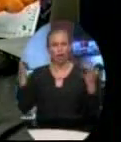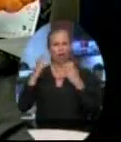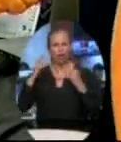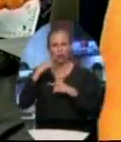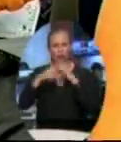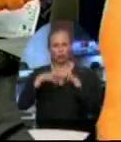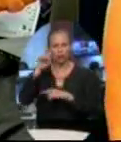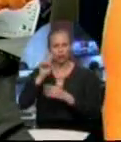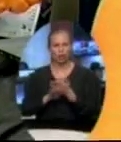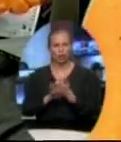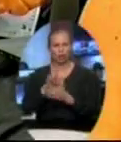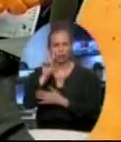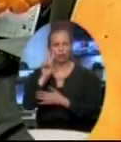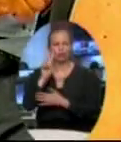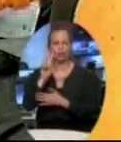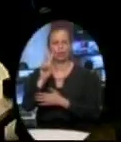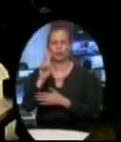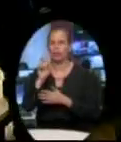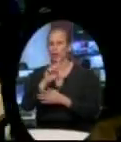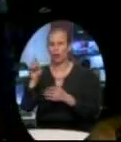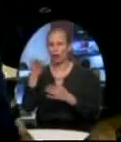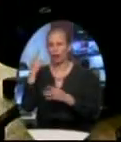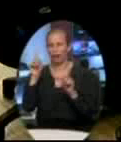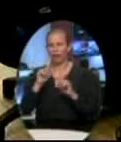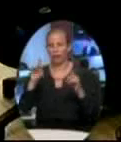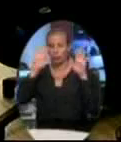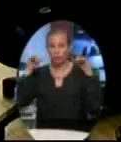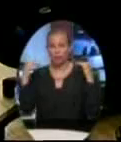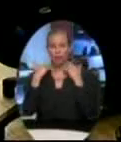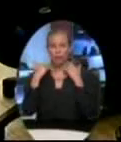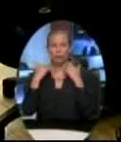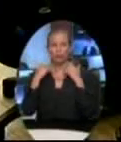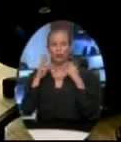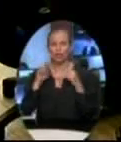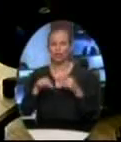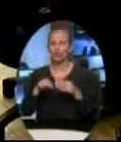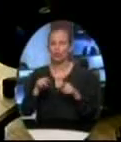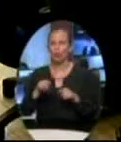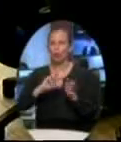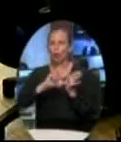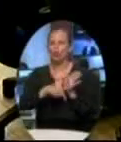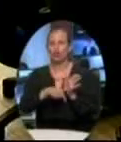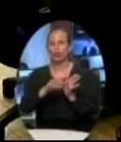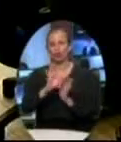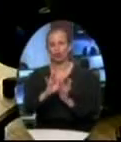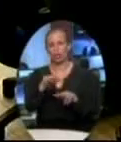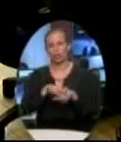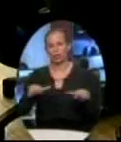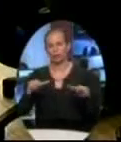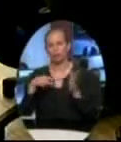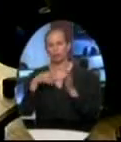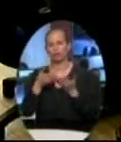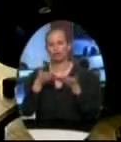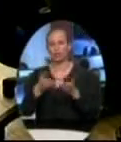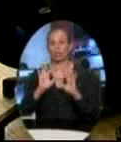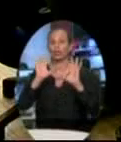לא היה גז ממצרים, אתם רוצים להיכנס עוד יותר. יש כאן עושק של הציבור על ידי מונופול